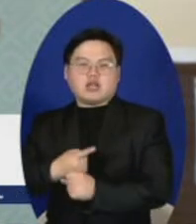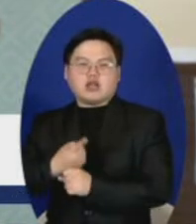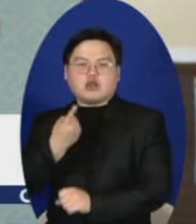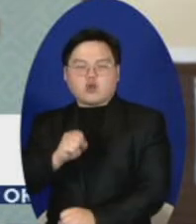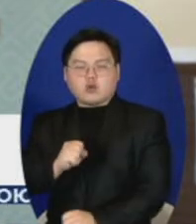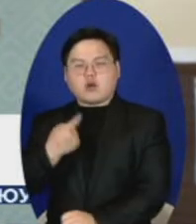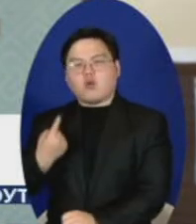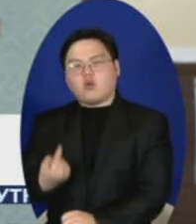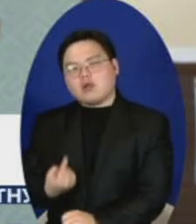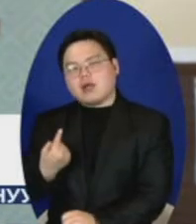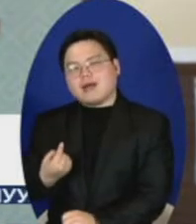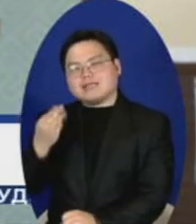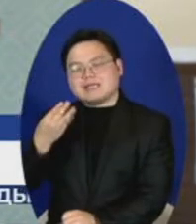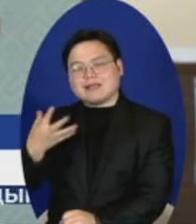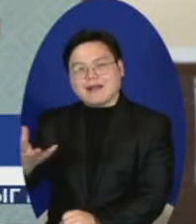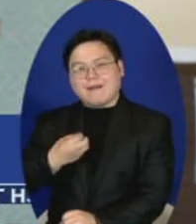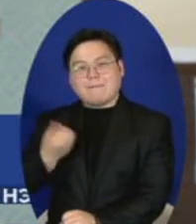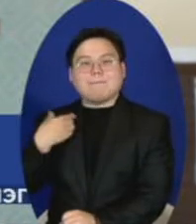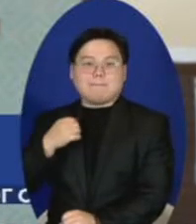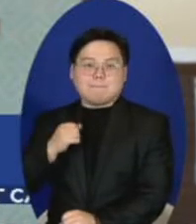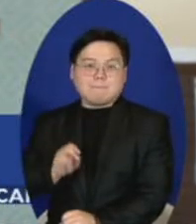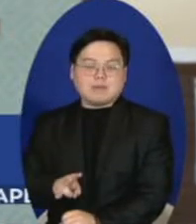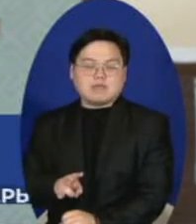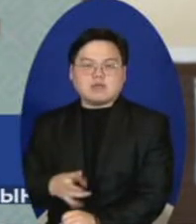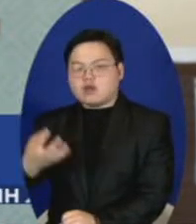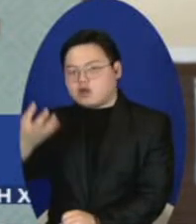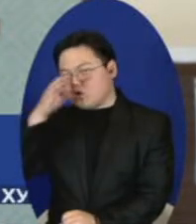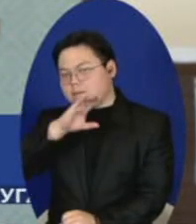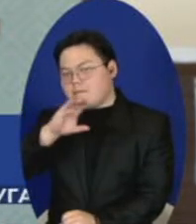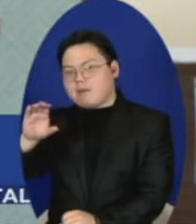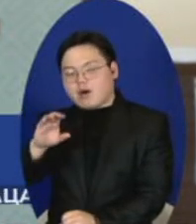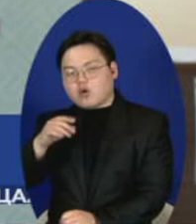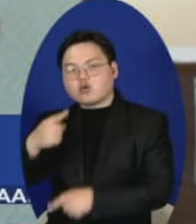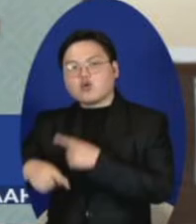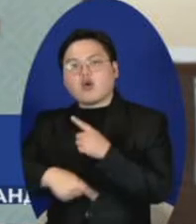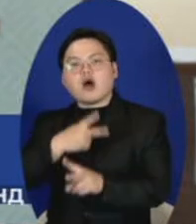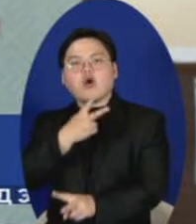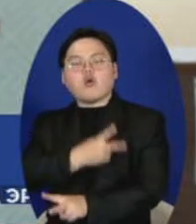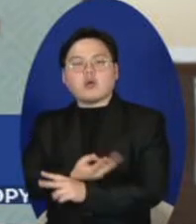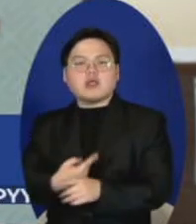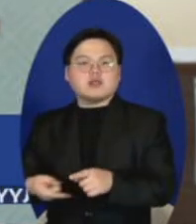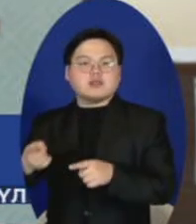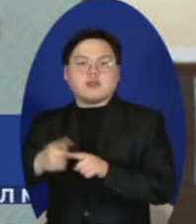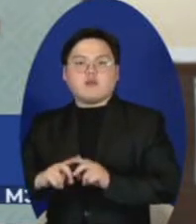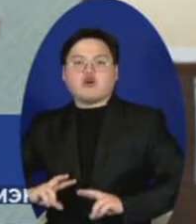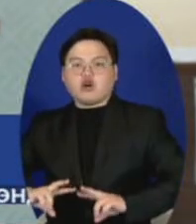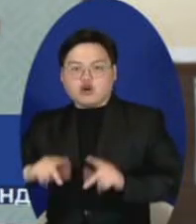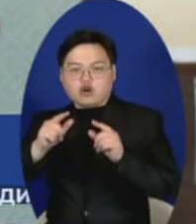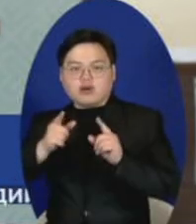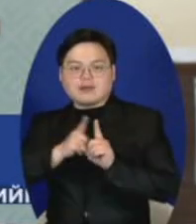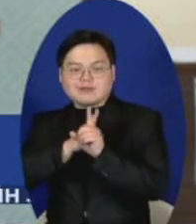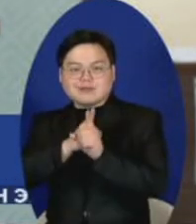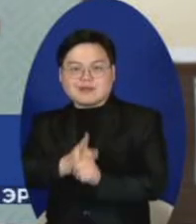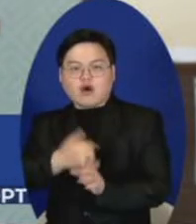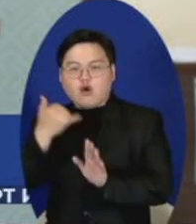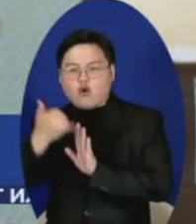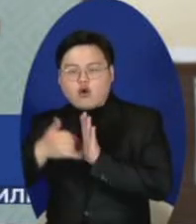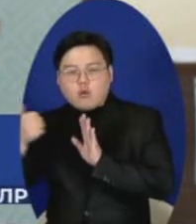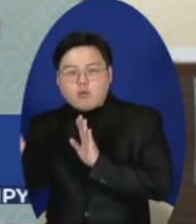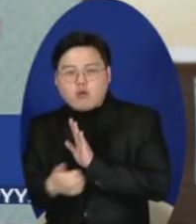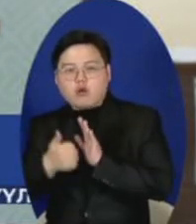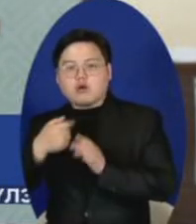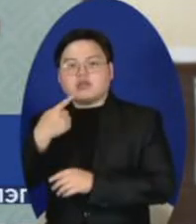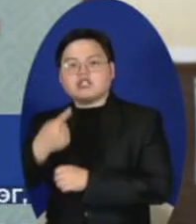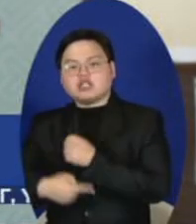ерөнхий шалгалтыг авдаг байсан бол төрийн албаны тухай хуулинд нэмэлт өөрчлөлт орсонтой холбоотойгоор удирдал бүхэн буюу